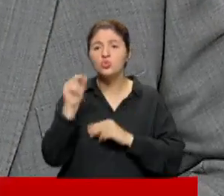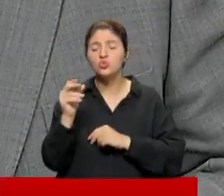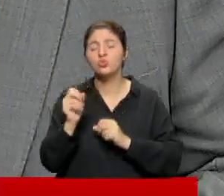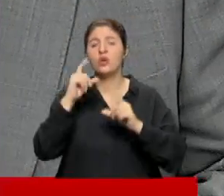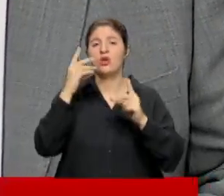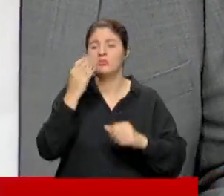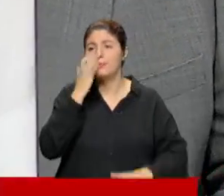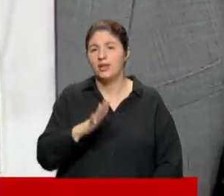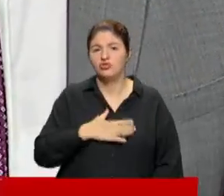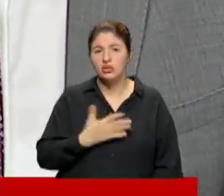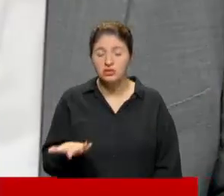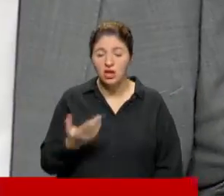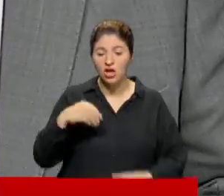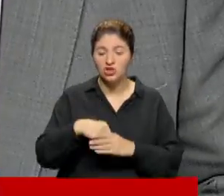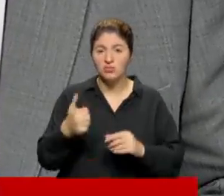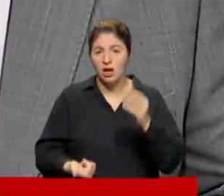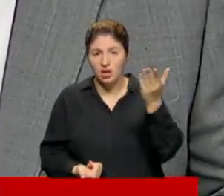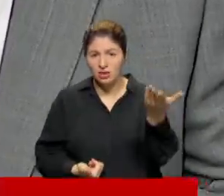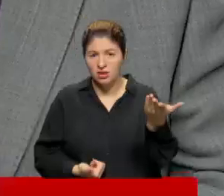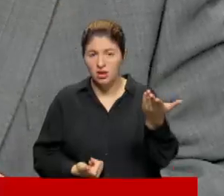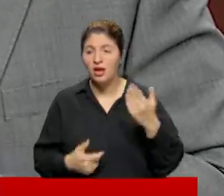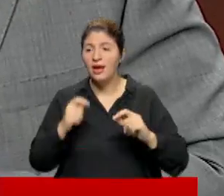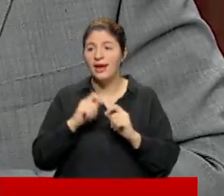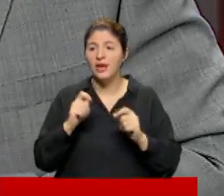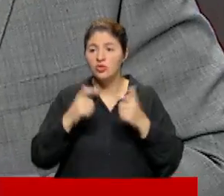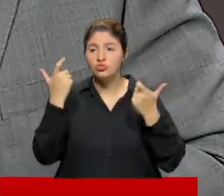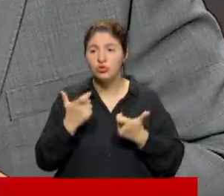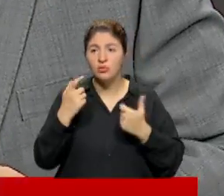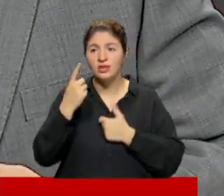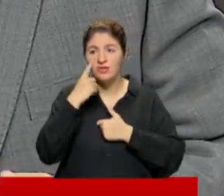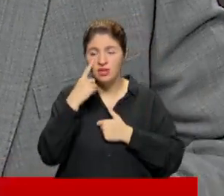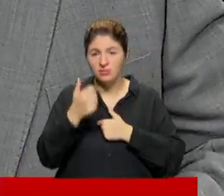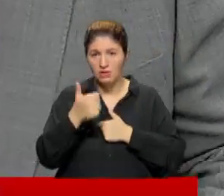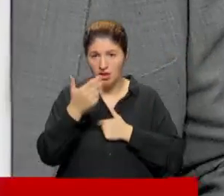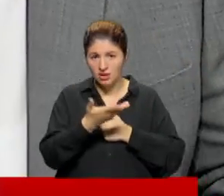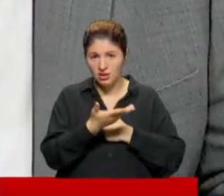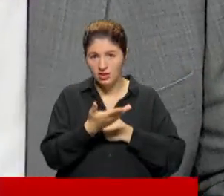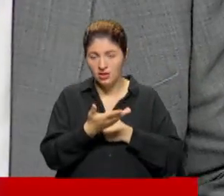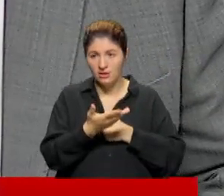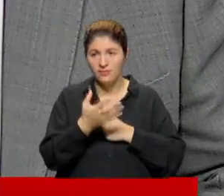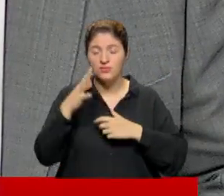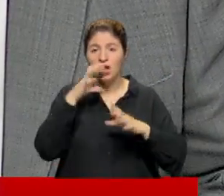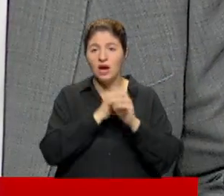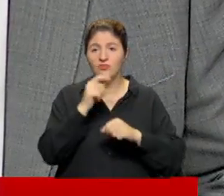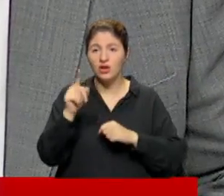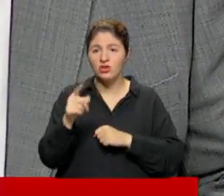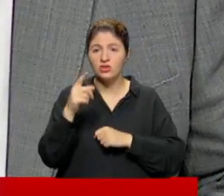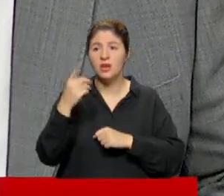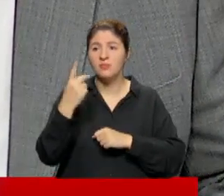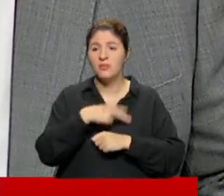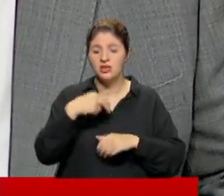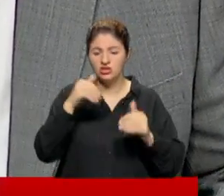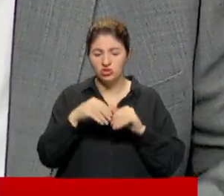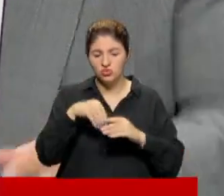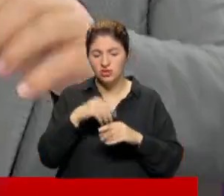uyanmasını bekleyeceğiz Süleyman Soylu ekonomiden sorumlu devlet bakanı Afyon'da bir Belde seçimlerinde